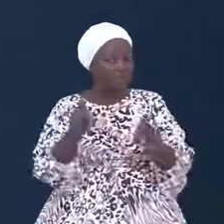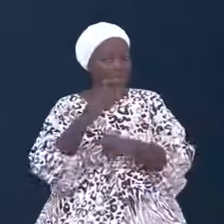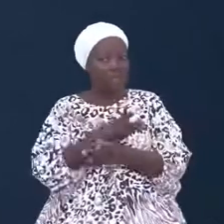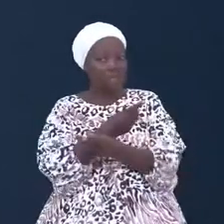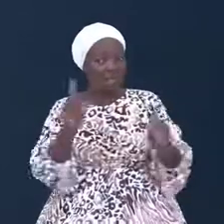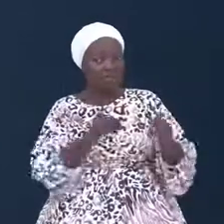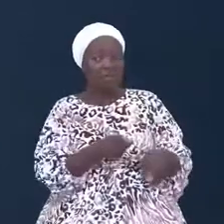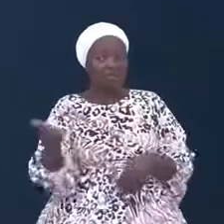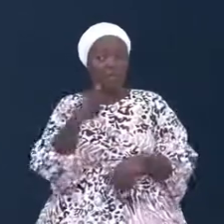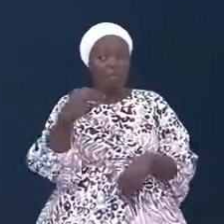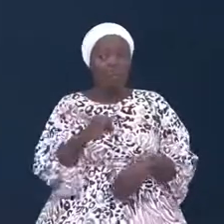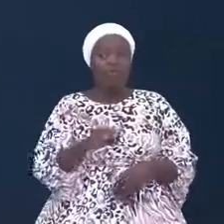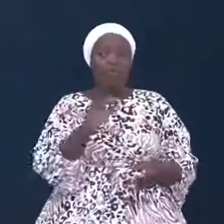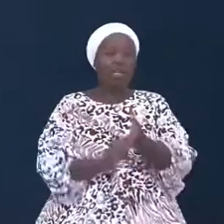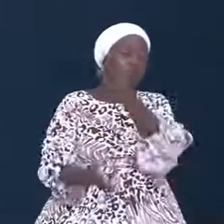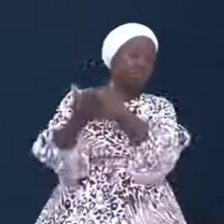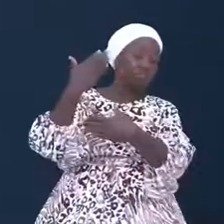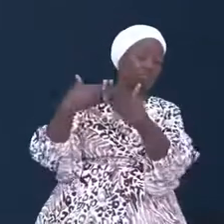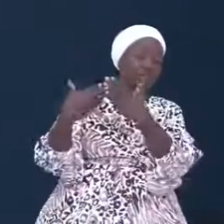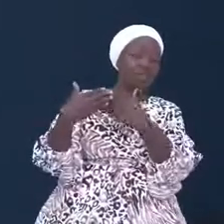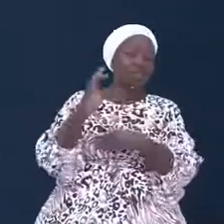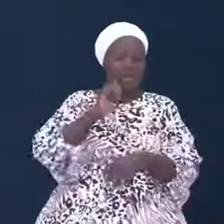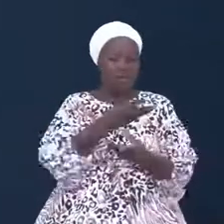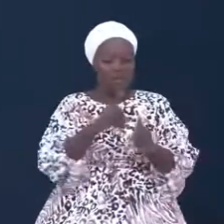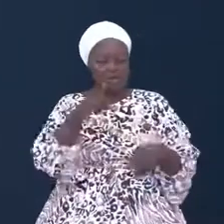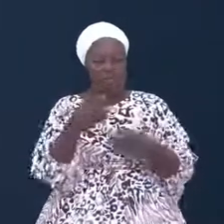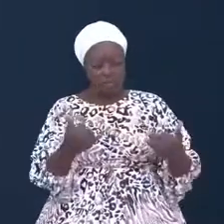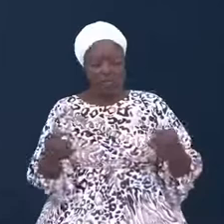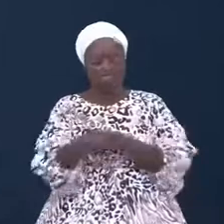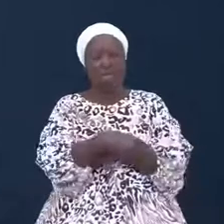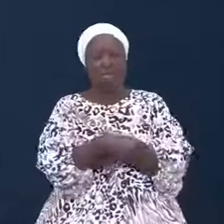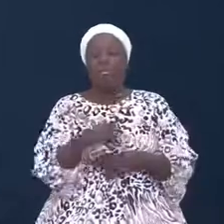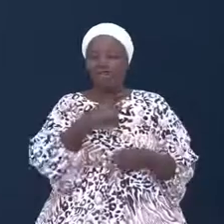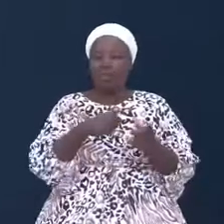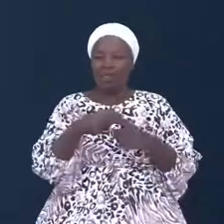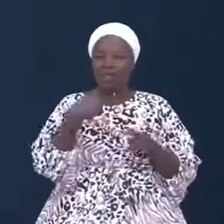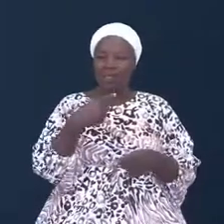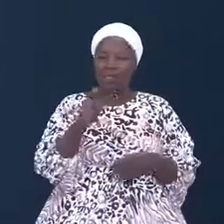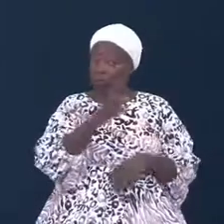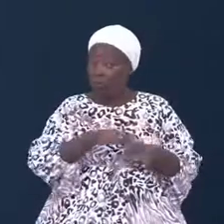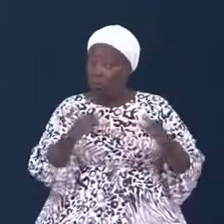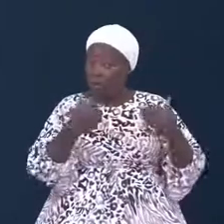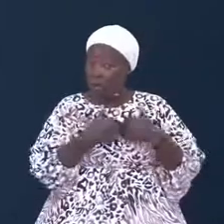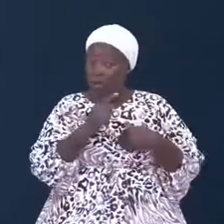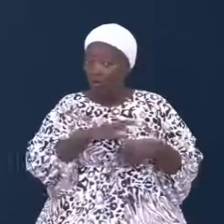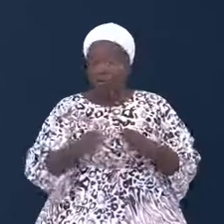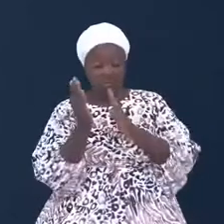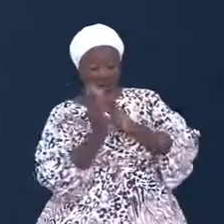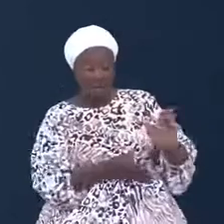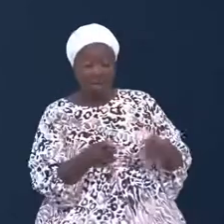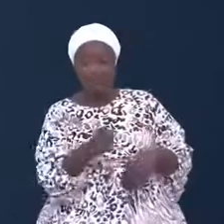pour tout le monde aujourd'hui. Comme il les a délivrés dans les temps passés, il va te délivrer. On